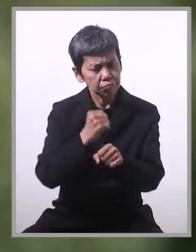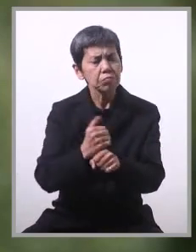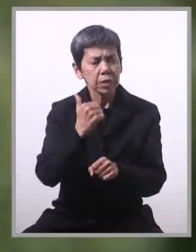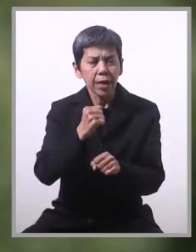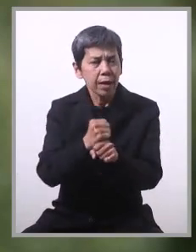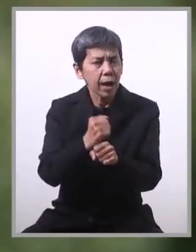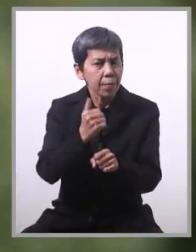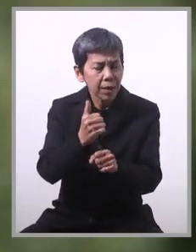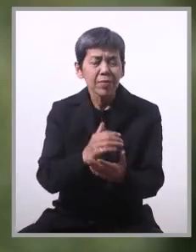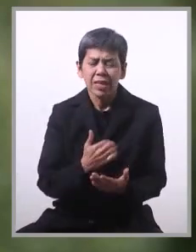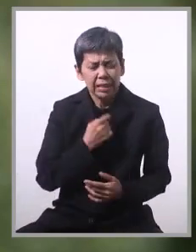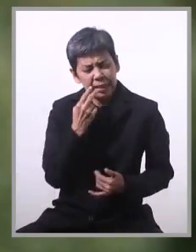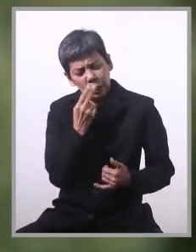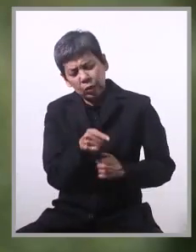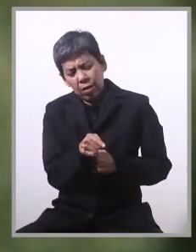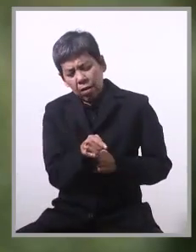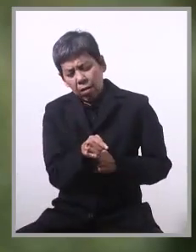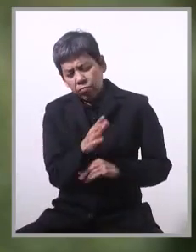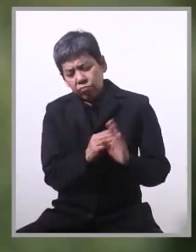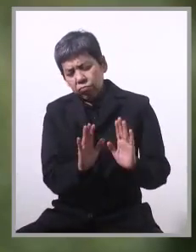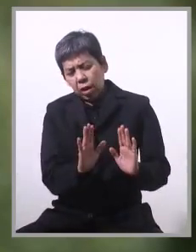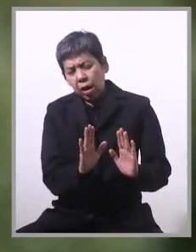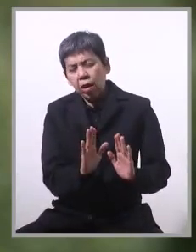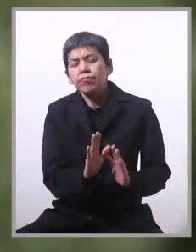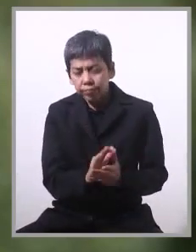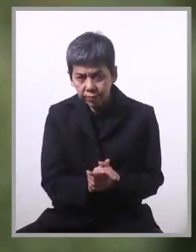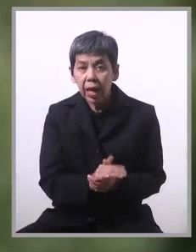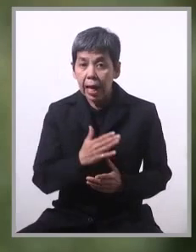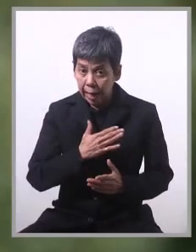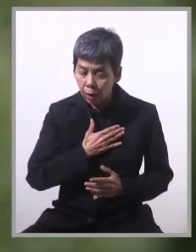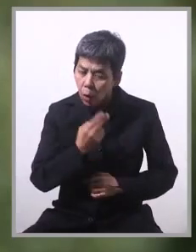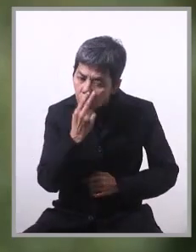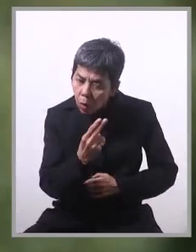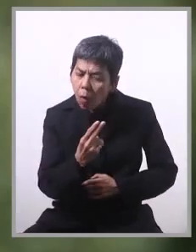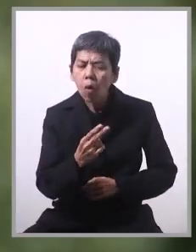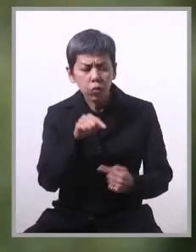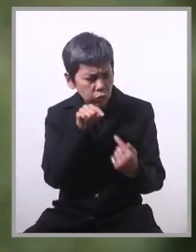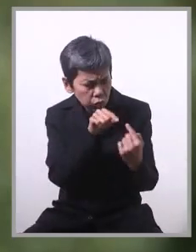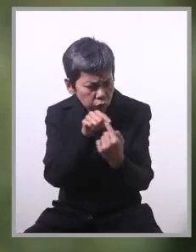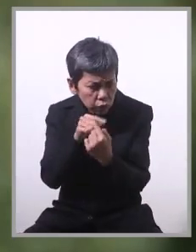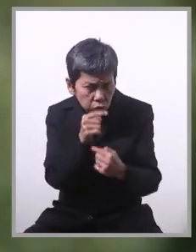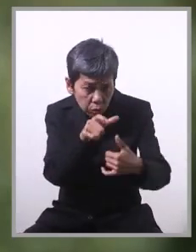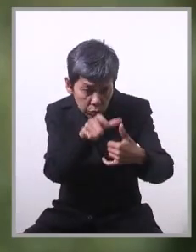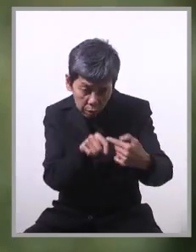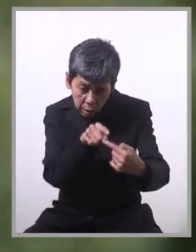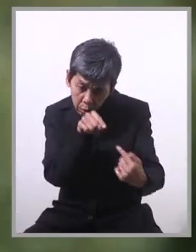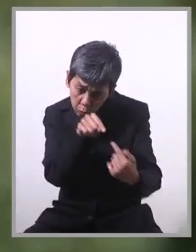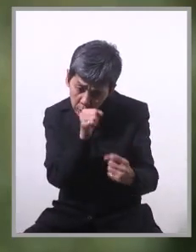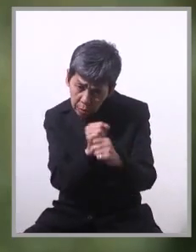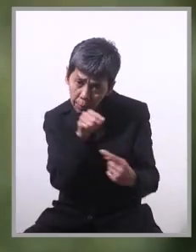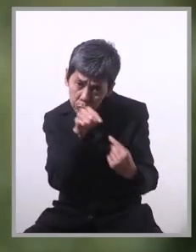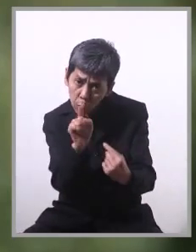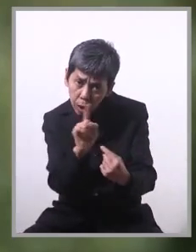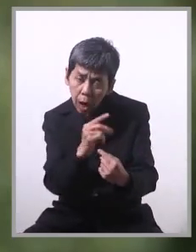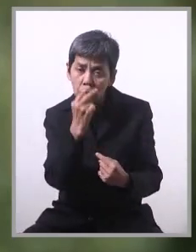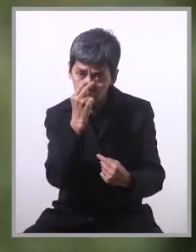ภาพในการทำงานนะคะอย่ามองเขาว่าเขาไม่มีคุณค่าในการทำงานแต่เราจะต้องมองดูในความเหมาะสมนะคะว่าเขาว่าเหมาะสมกับ